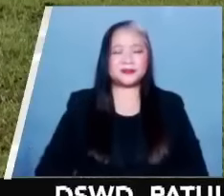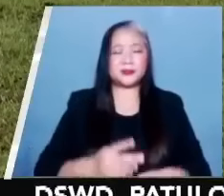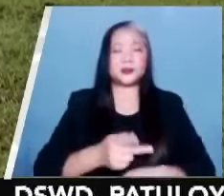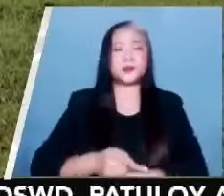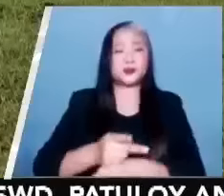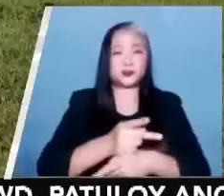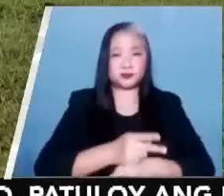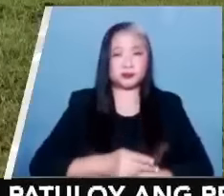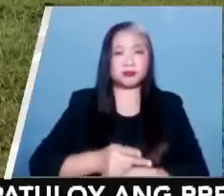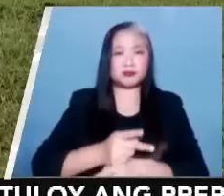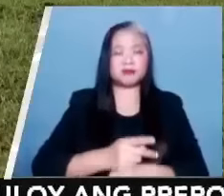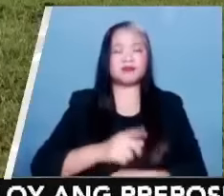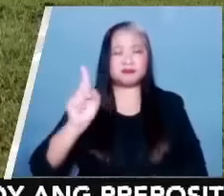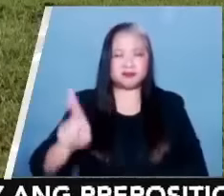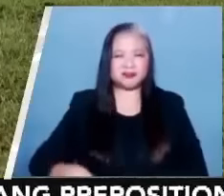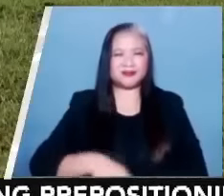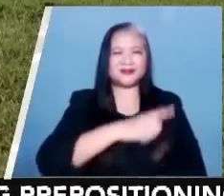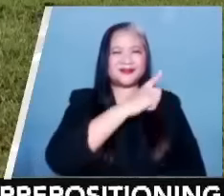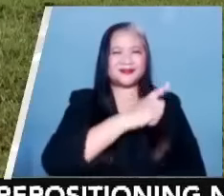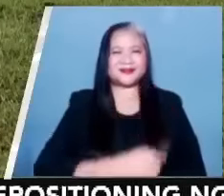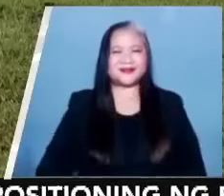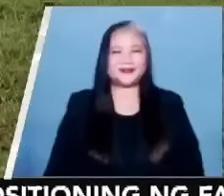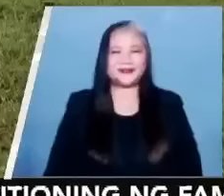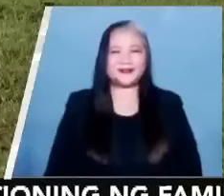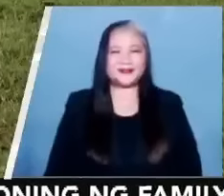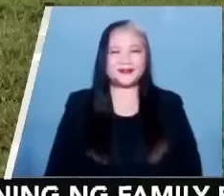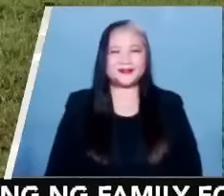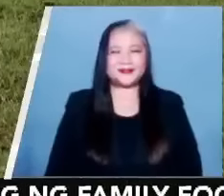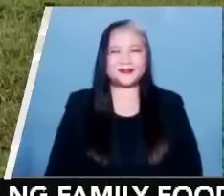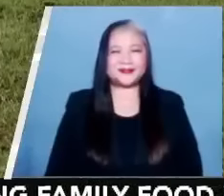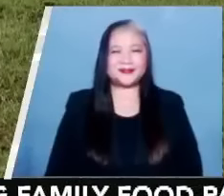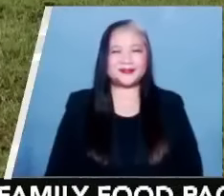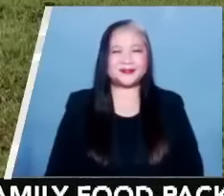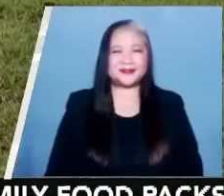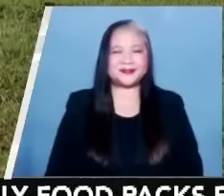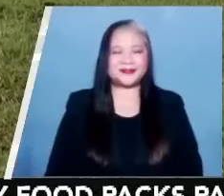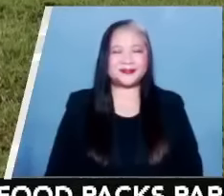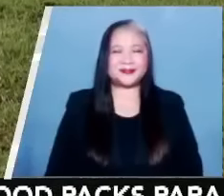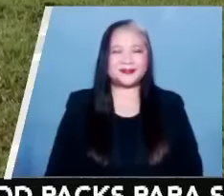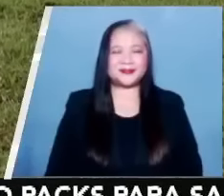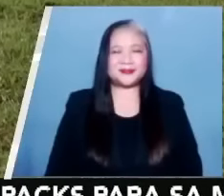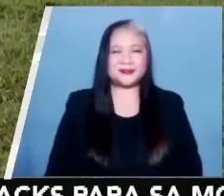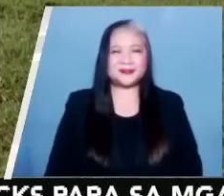the weather before you go. Para mag-safe lagi, mga kapuso.